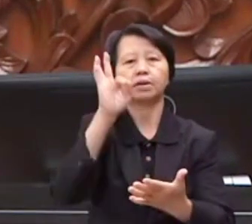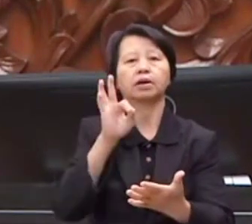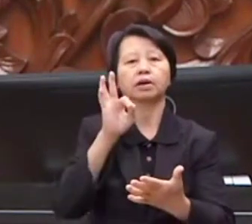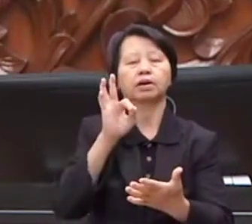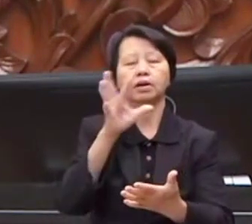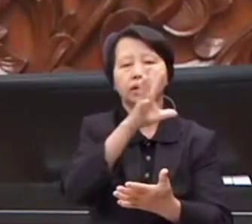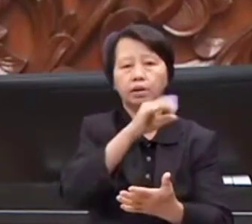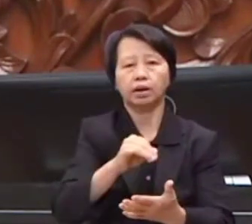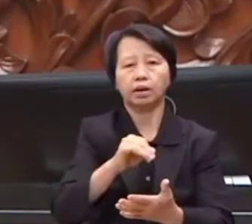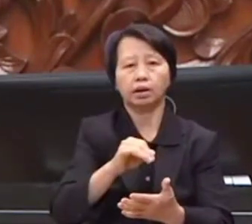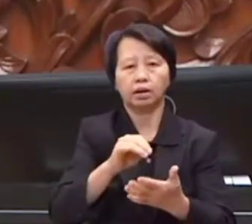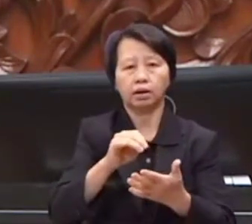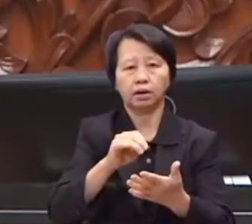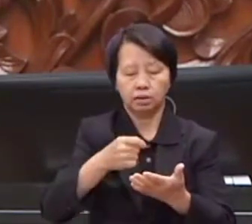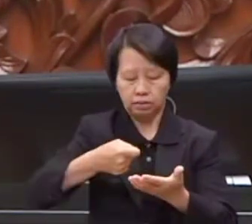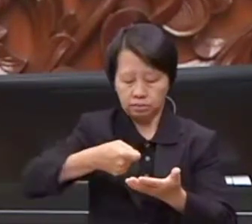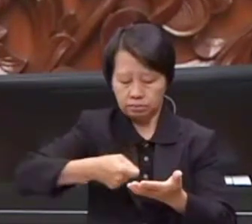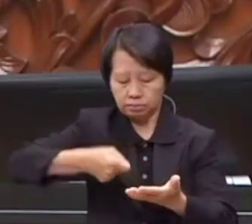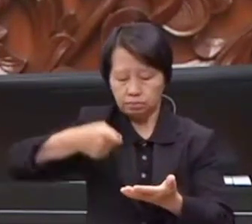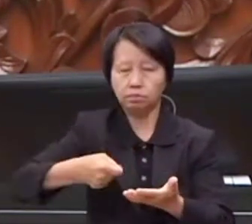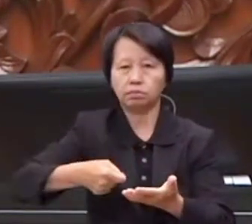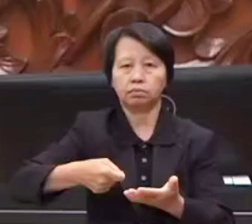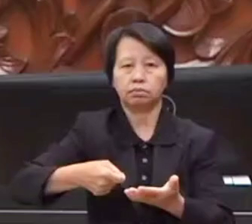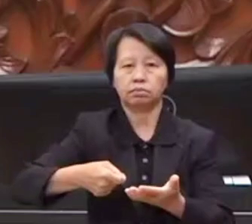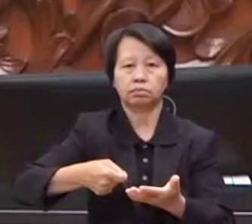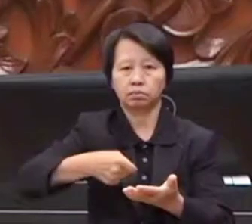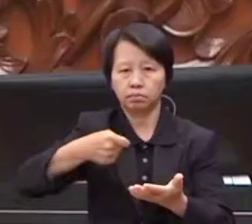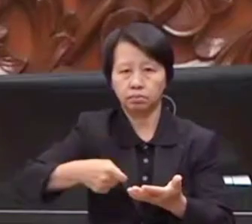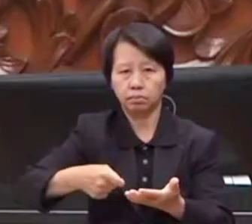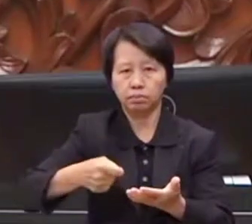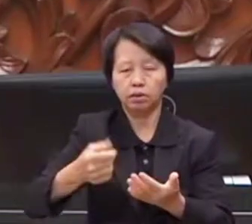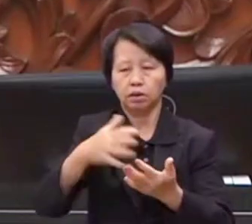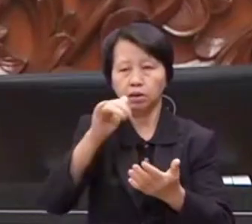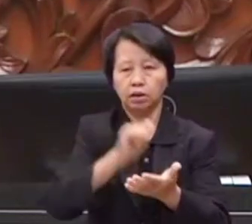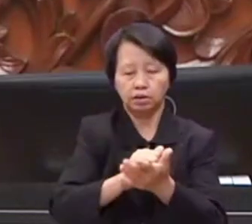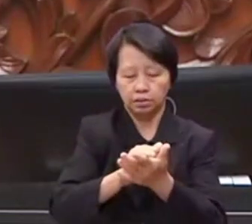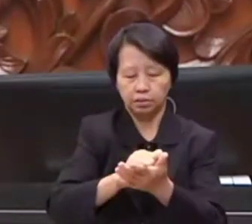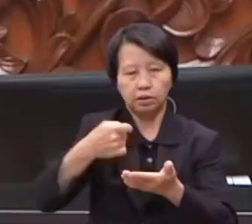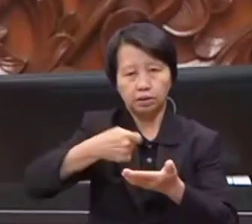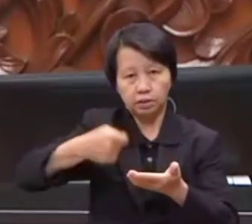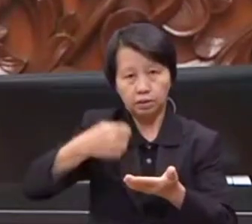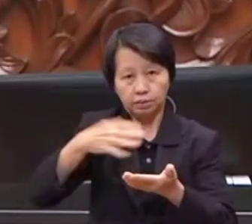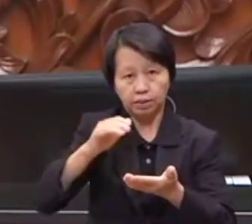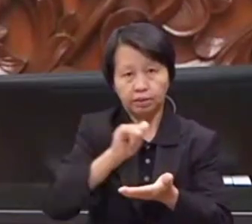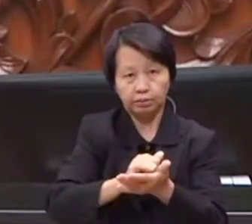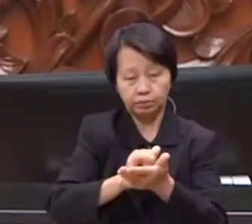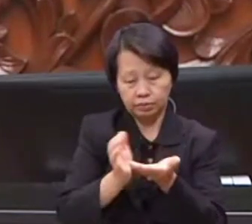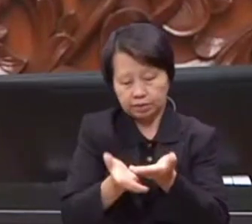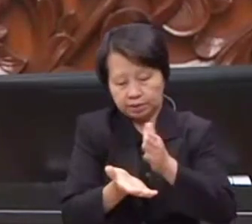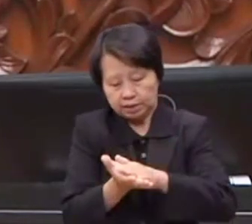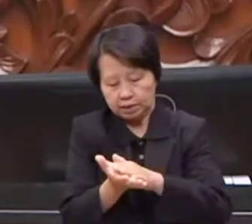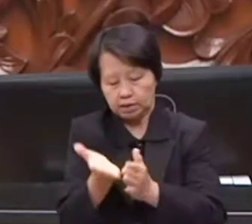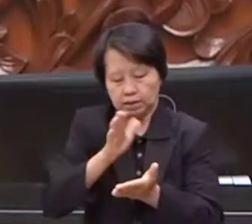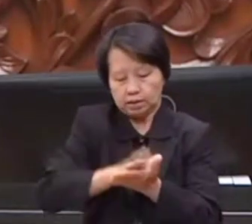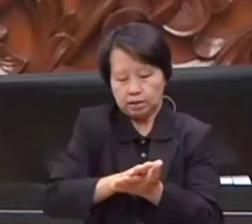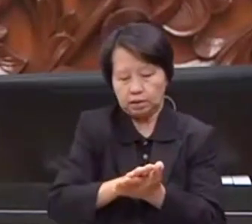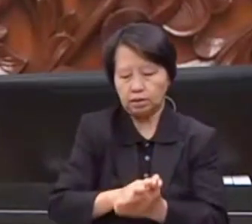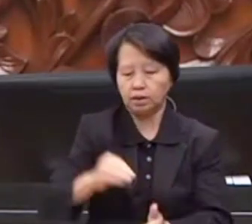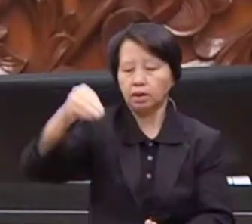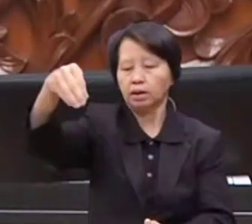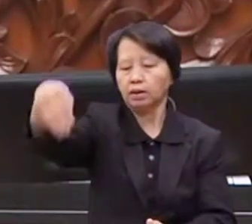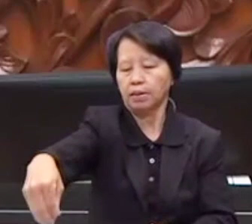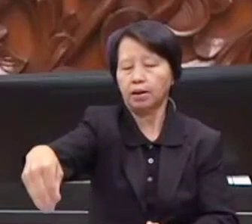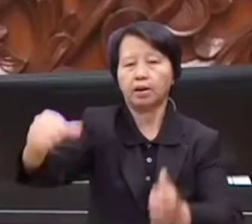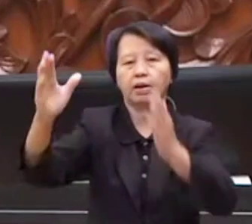dan menandatanganinya Selepas itu lipatkan kertas itu dan dimasukkan ke dalam